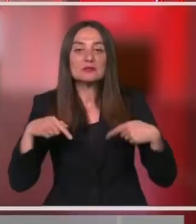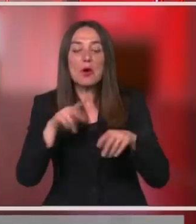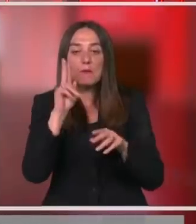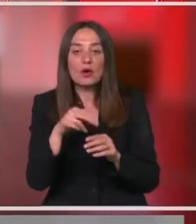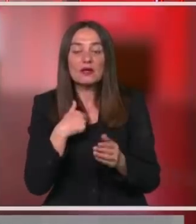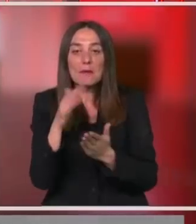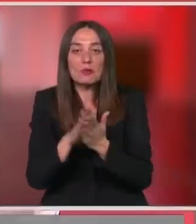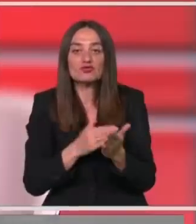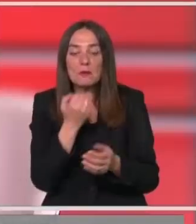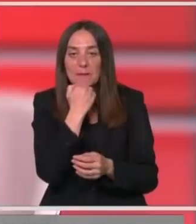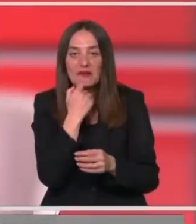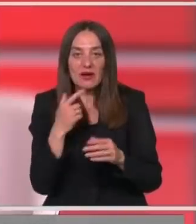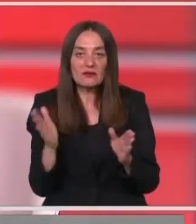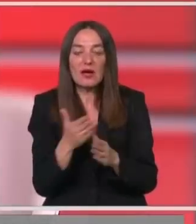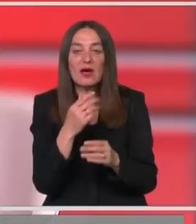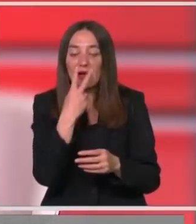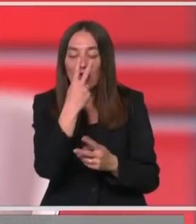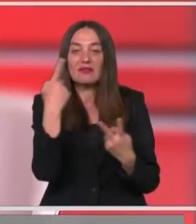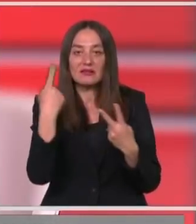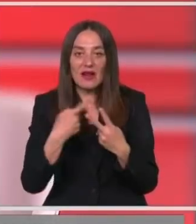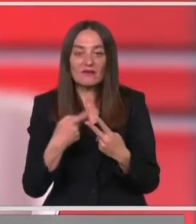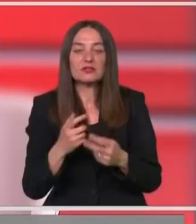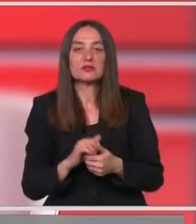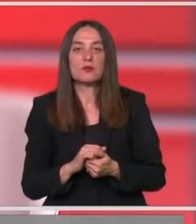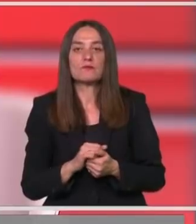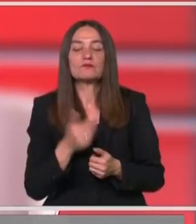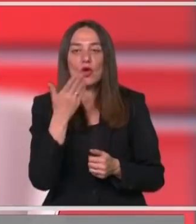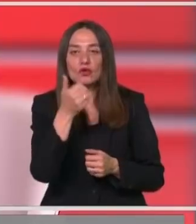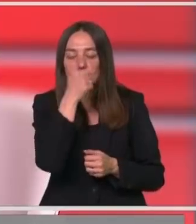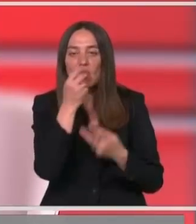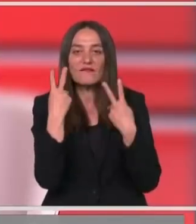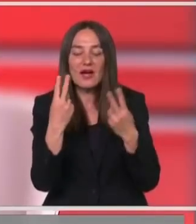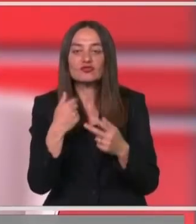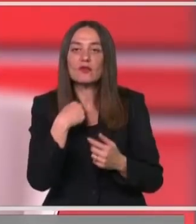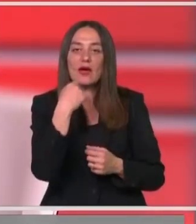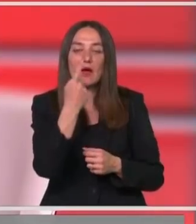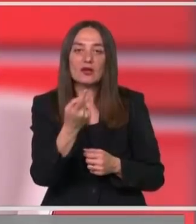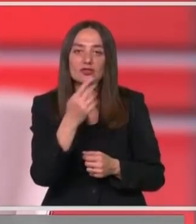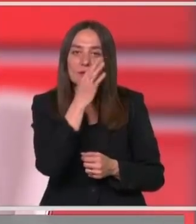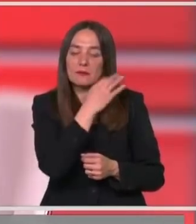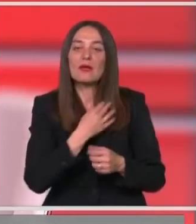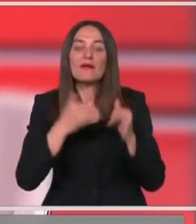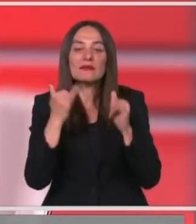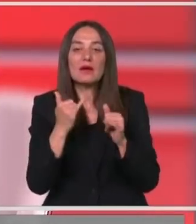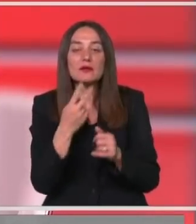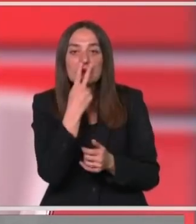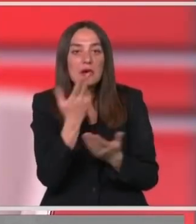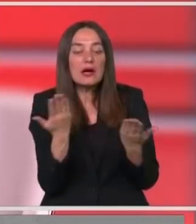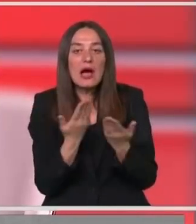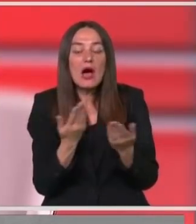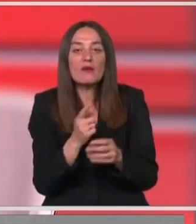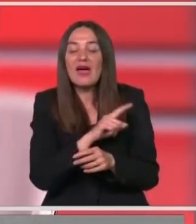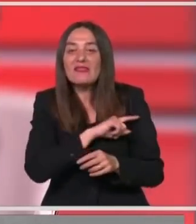privredu. Ali gledate televiziju. Dakle, ono što je važno da naglasimo je da danas je delovalo kao da